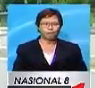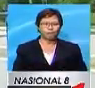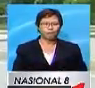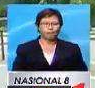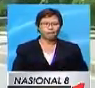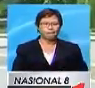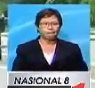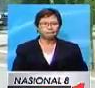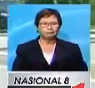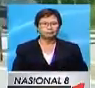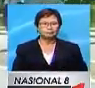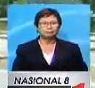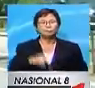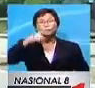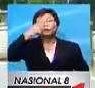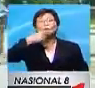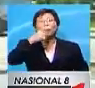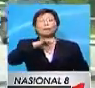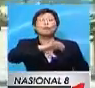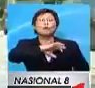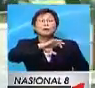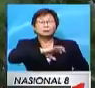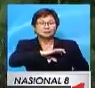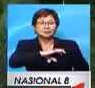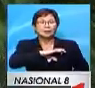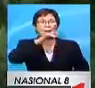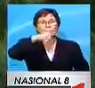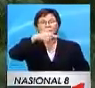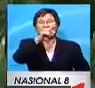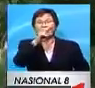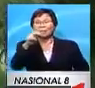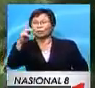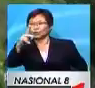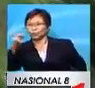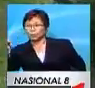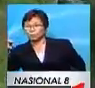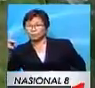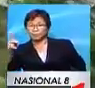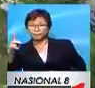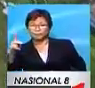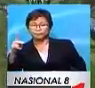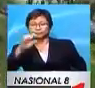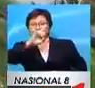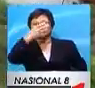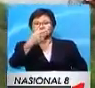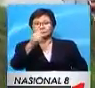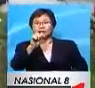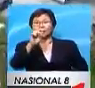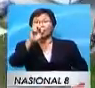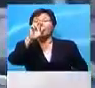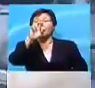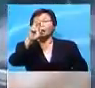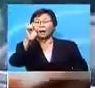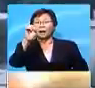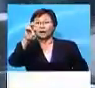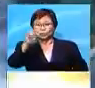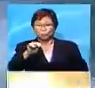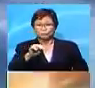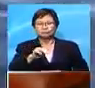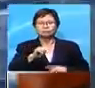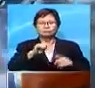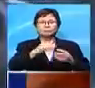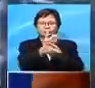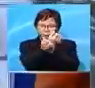risau menurut jurucakap polis bagi prk Kuala kangsar acp shahrun Anwar Abdul Latif aspek ketenteraman